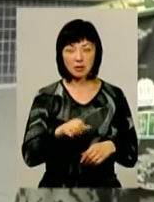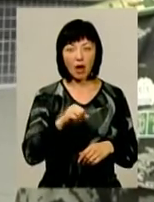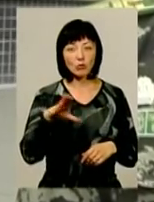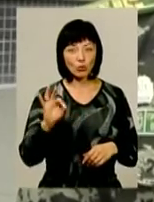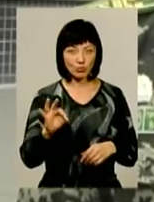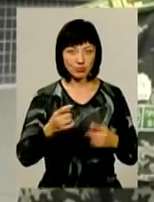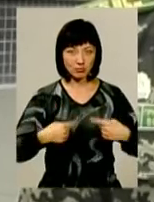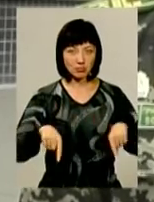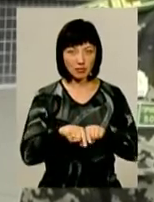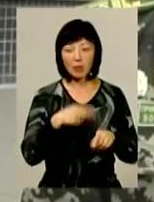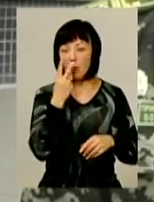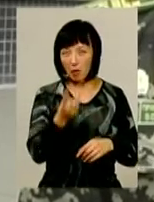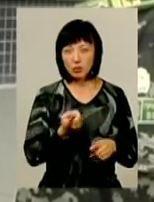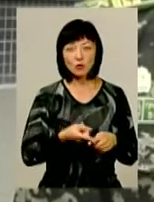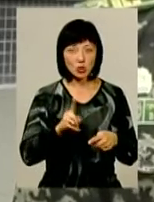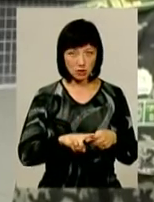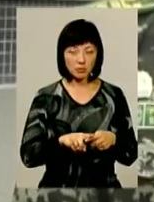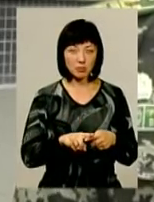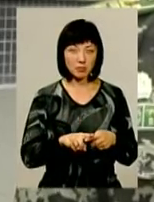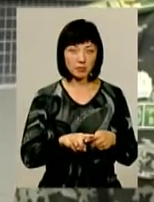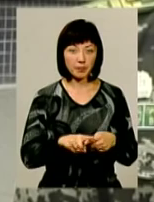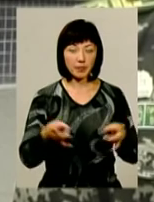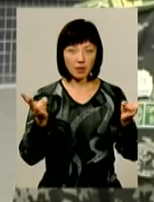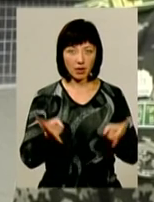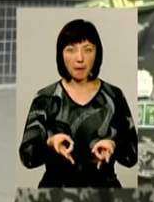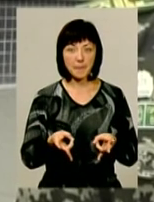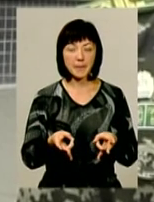антитерористичної операції. Я побачив, що треба